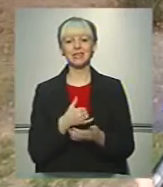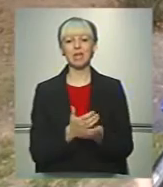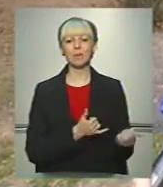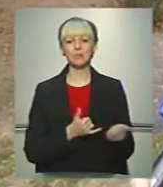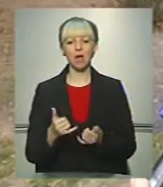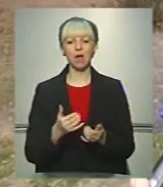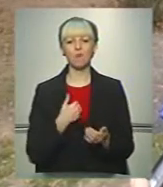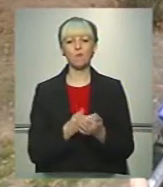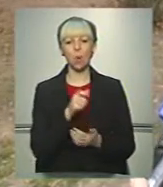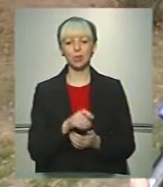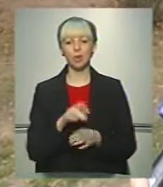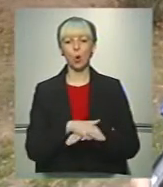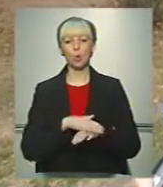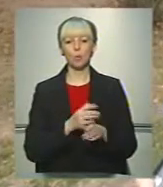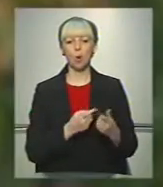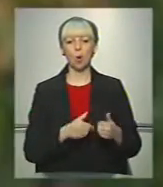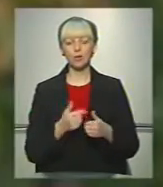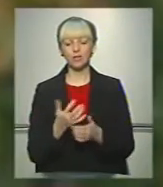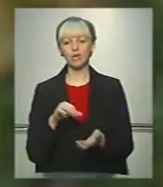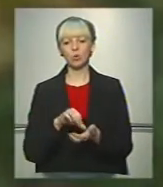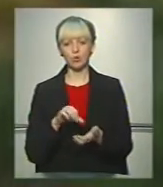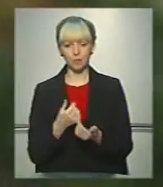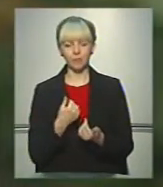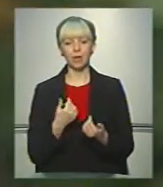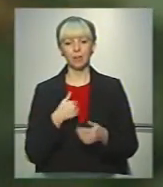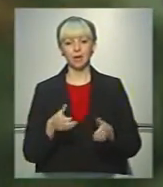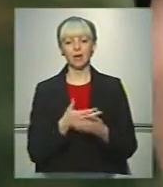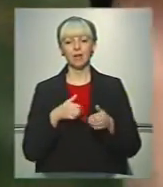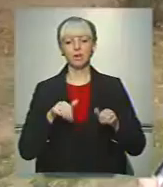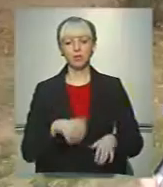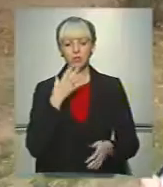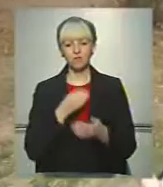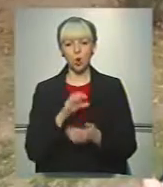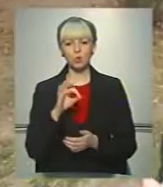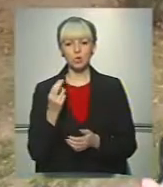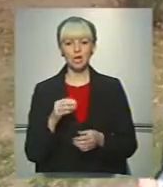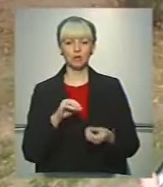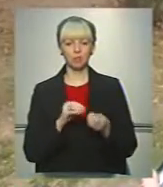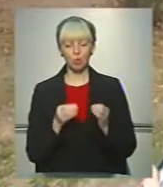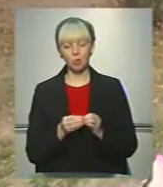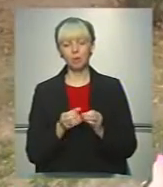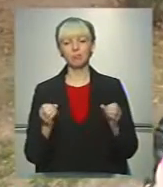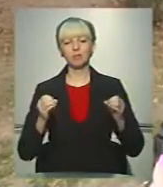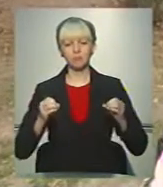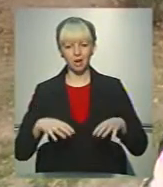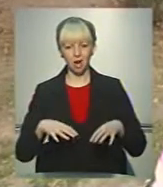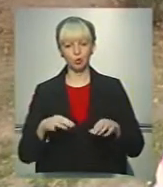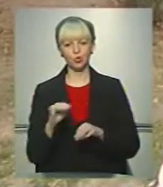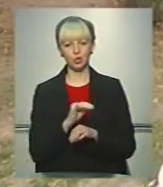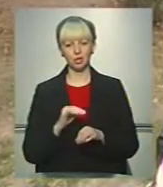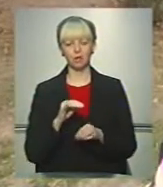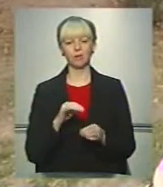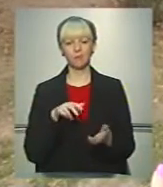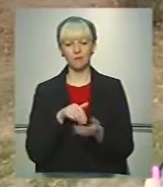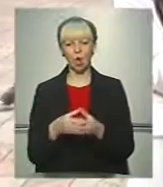громадські організації, з яких, ну, яких саме приймає участь я. Ми вирішуємо свої соціальні проблеми, відповідно збираючись і